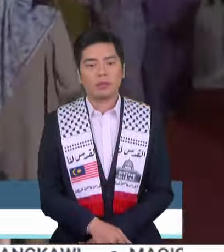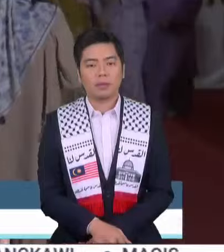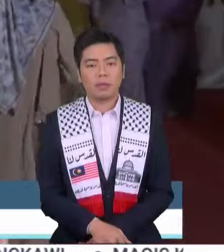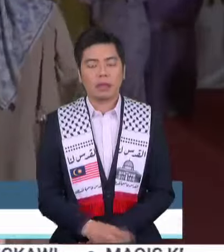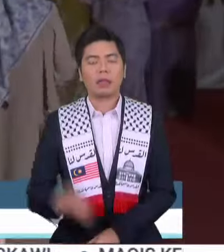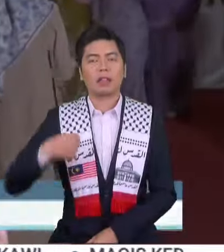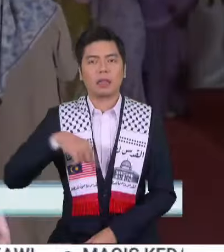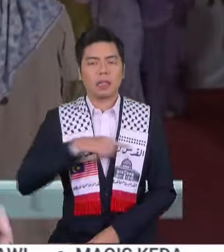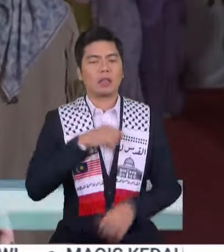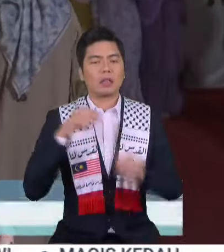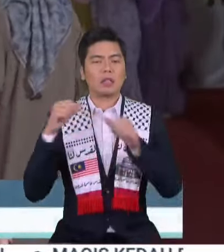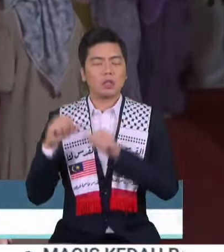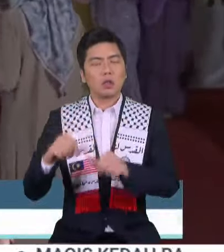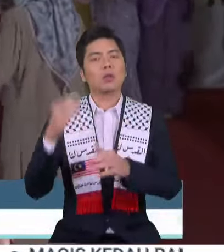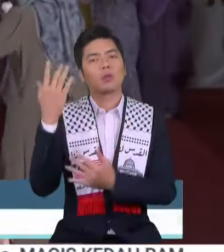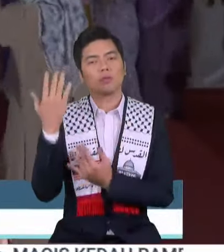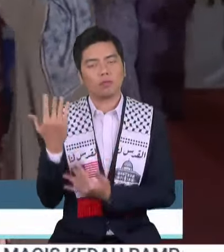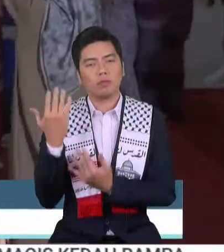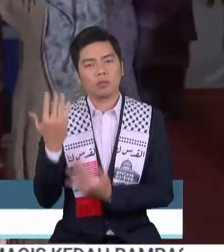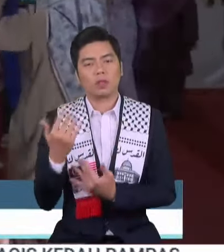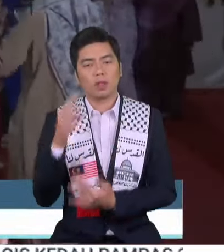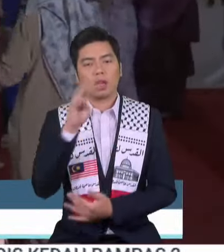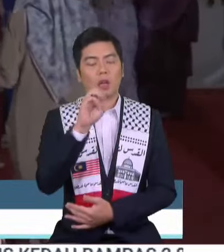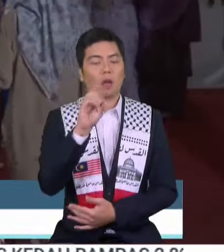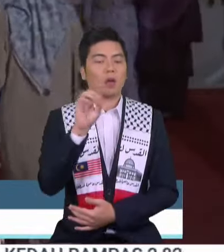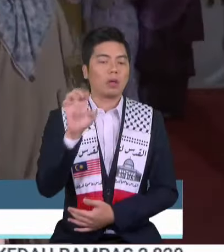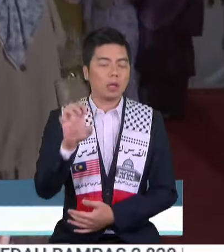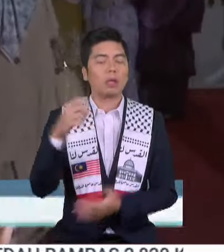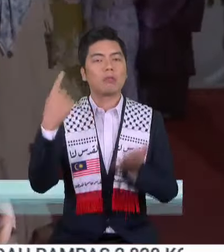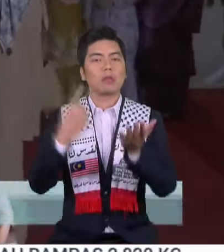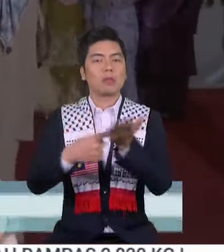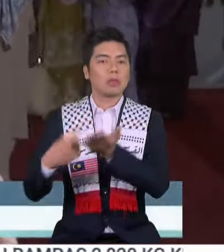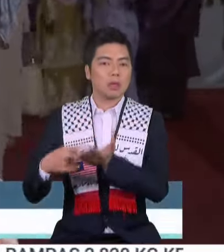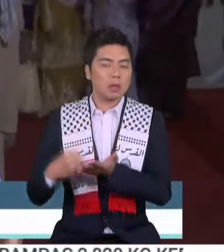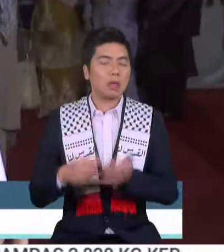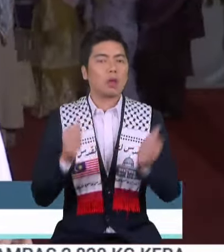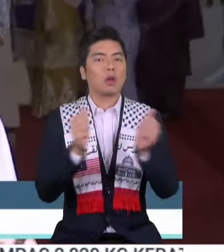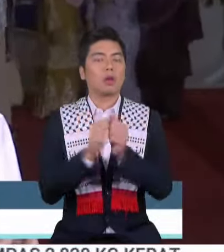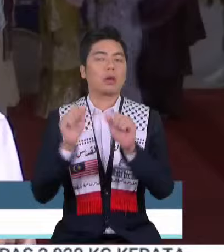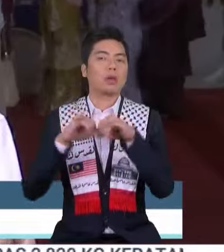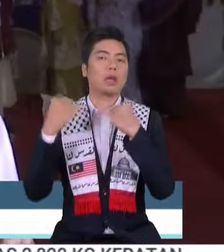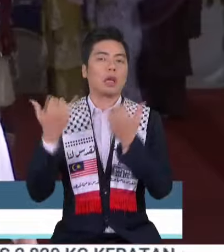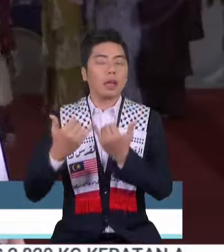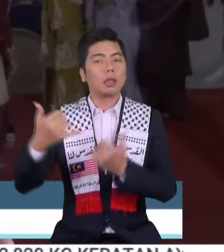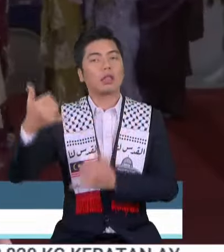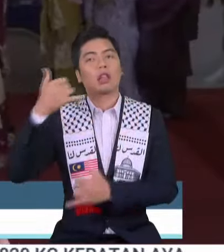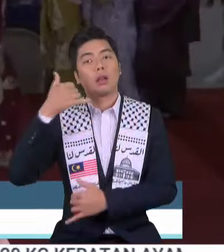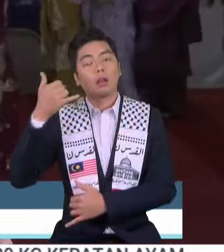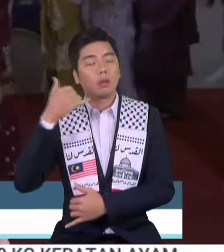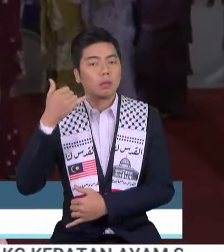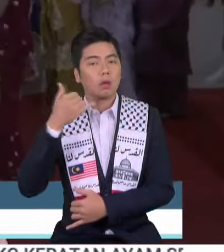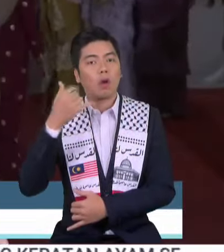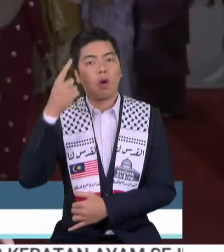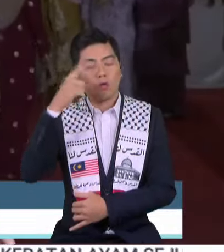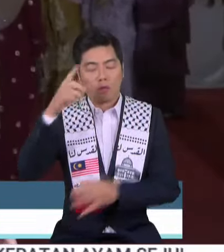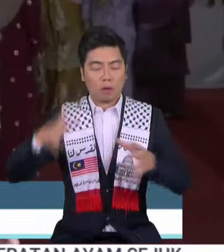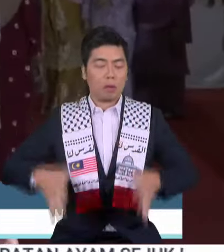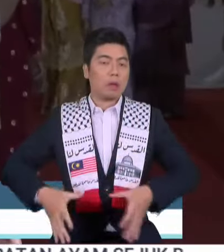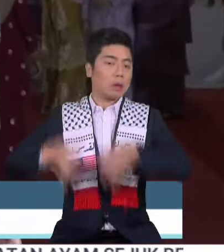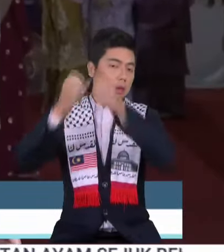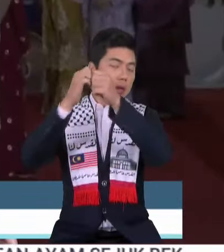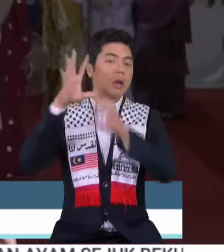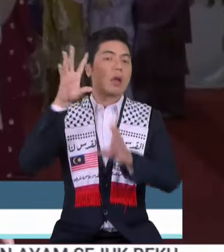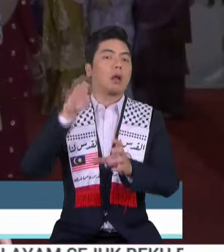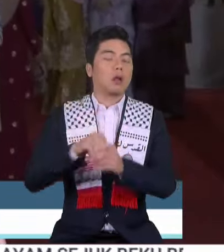Kita masih lagi menunggu MOE berbincang dengan syarikat telco yang berkenaan dengan menara dalam sekolah